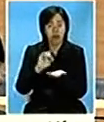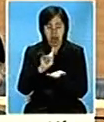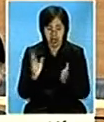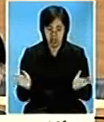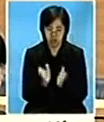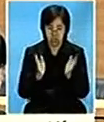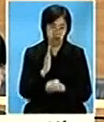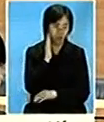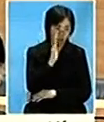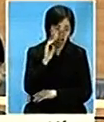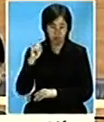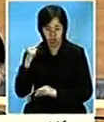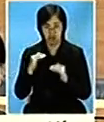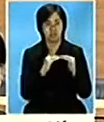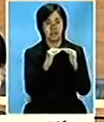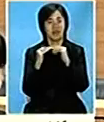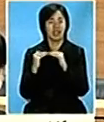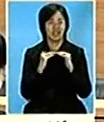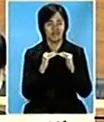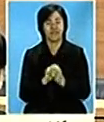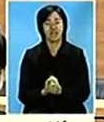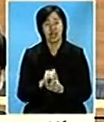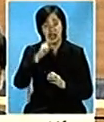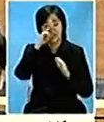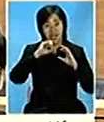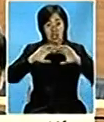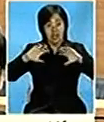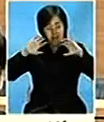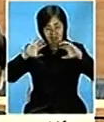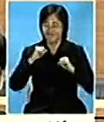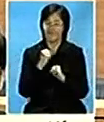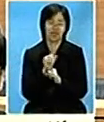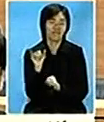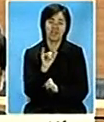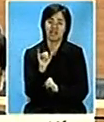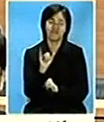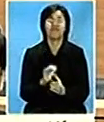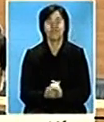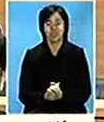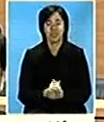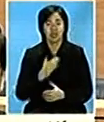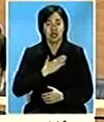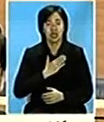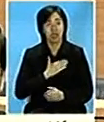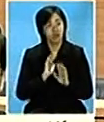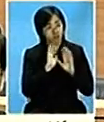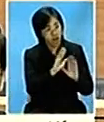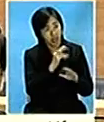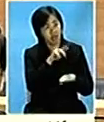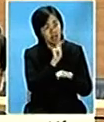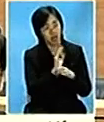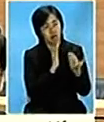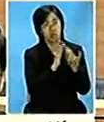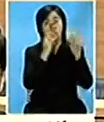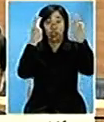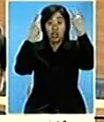อภาคระหว่างหญิงชายนะคะอันนี้รัฐบาลไทยเนี่ยดิฉันคิดว่าไม่ได้ทำนะคะจึงขอกราบเรียนผ่านท่านประธานไปยังท่านน